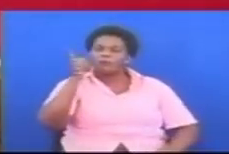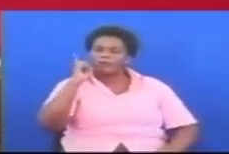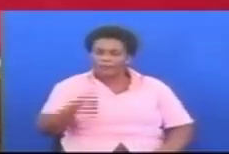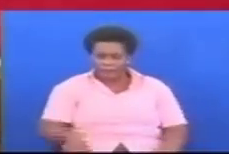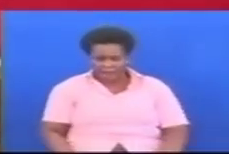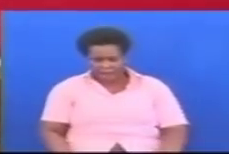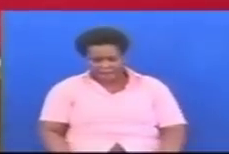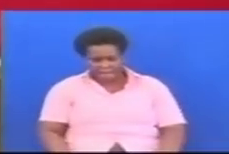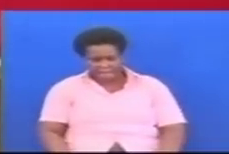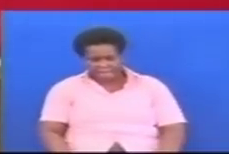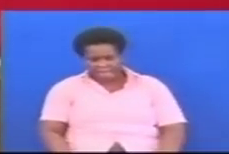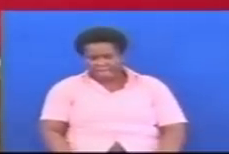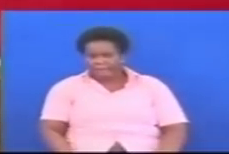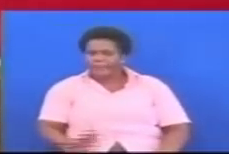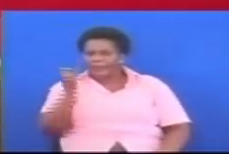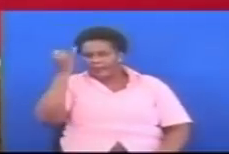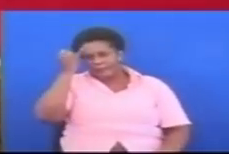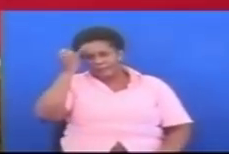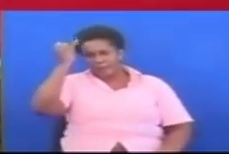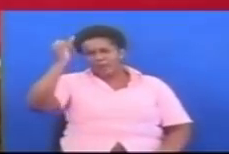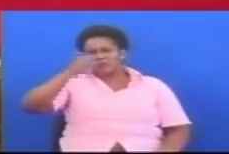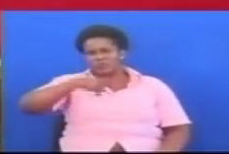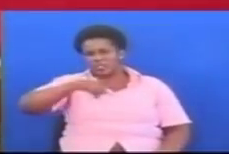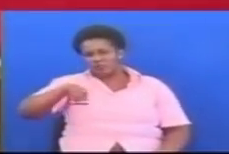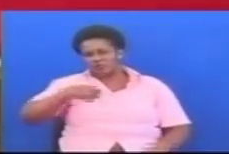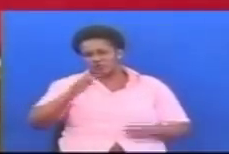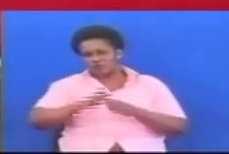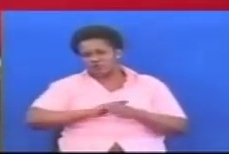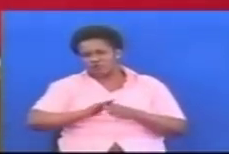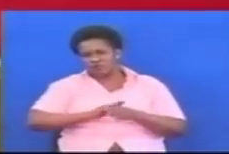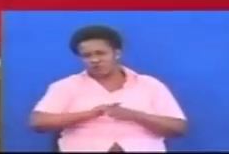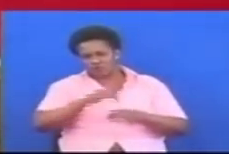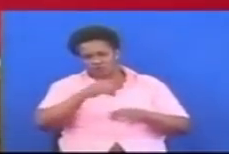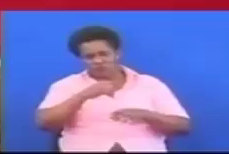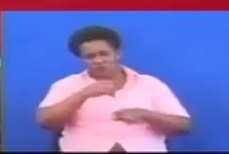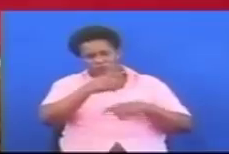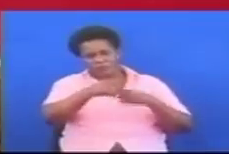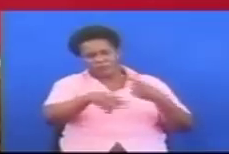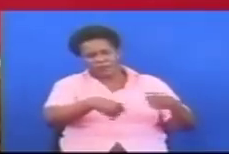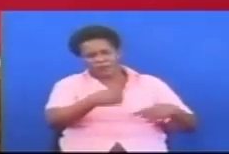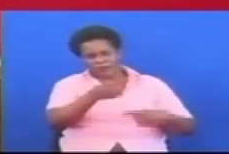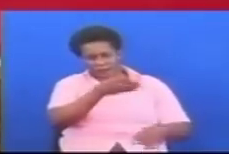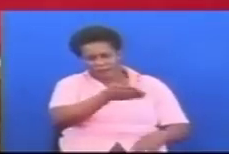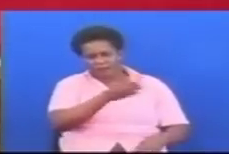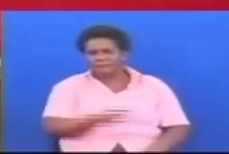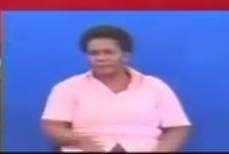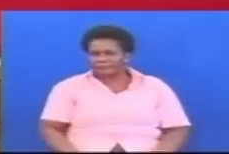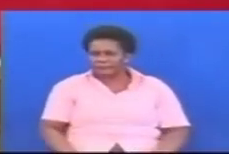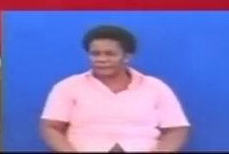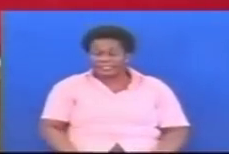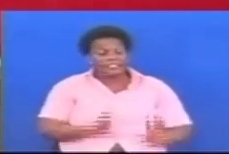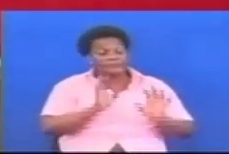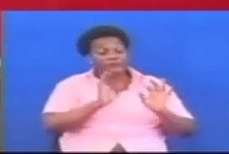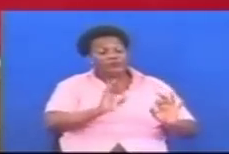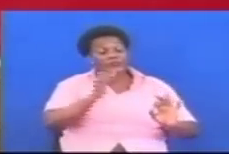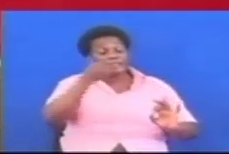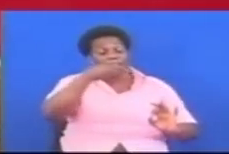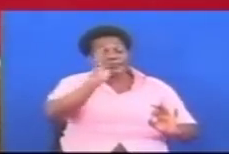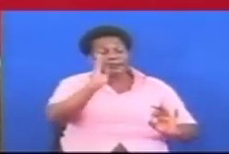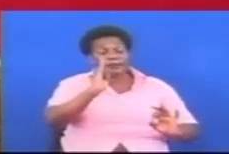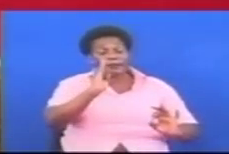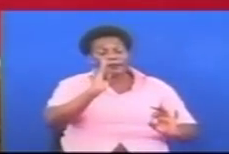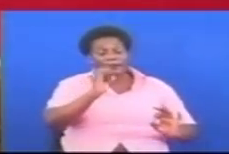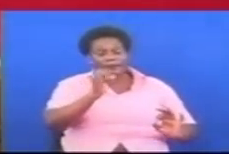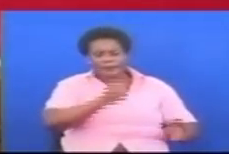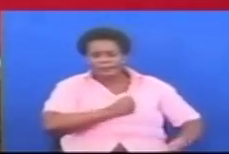Maoni ya jumla kuhusu miradi ya maendeleo kwa sekta ya maji: moja, serikali kuona umuhimu wa kutoa fedha za miradi ya maendeleo mapema